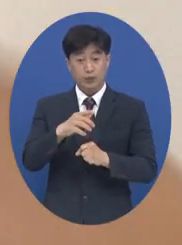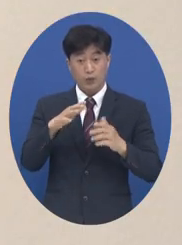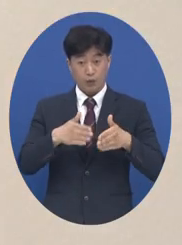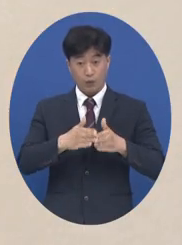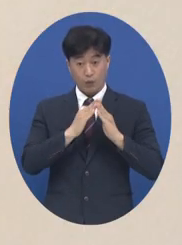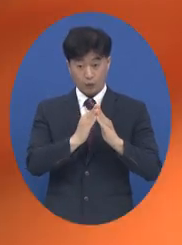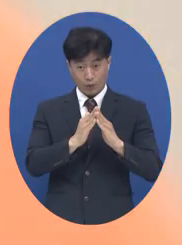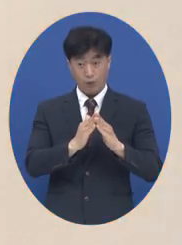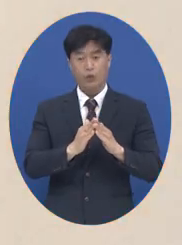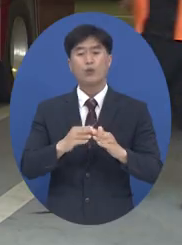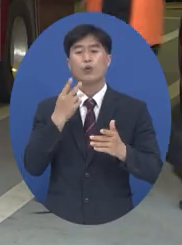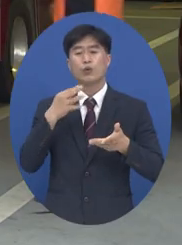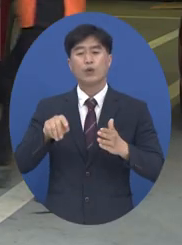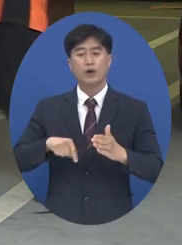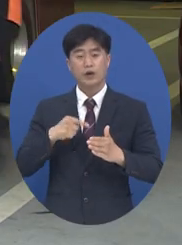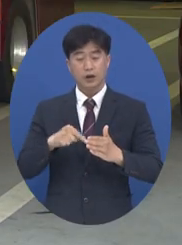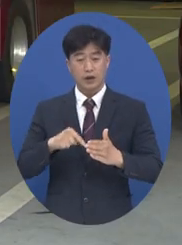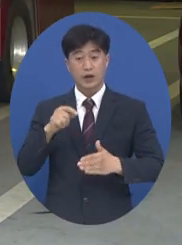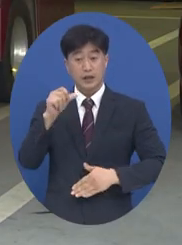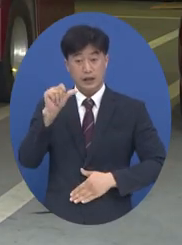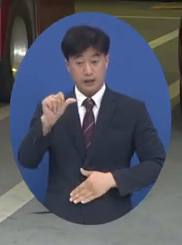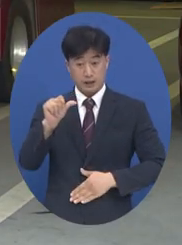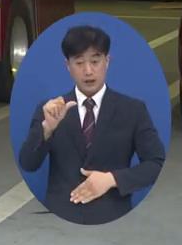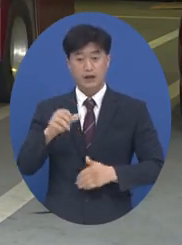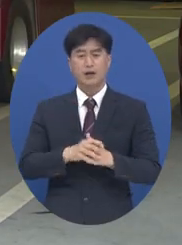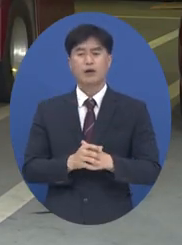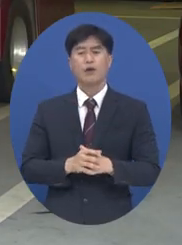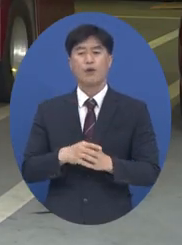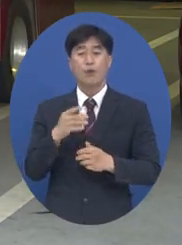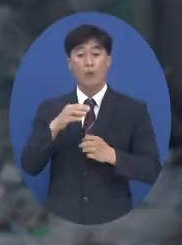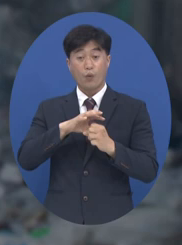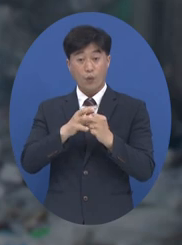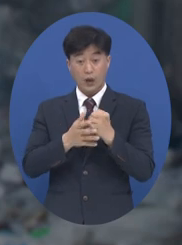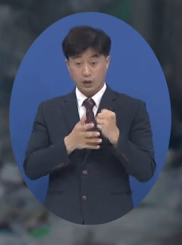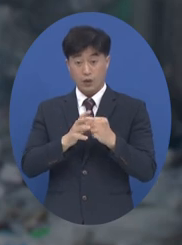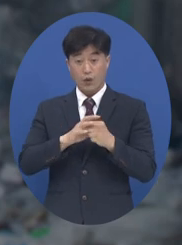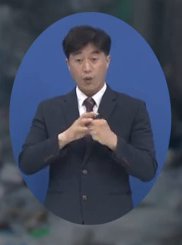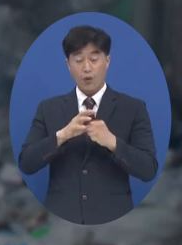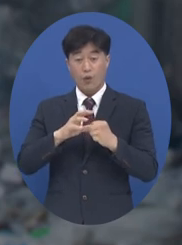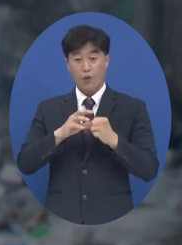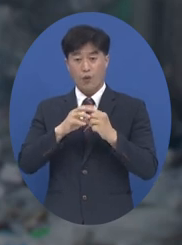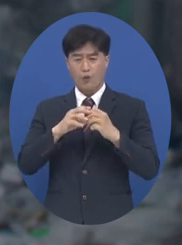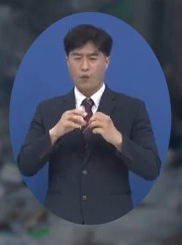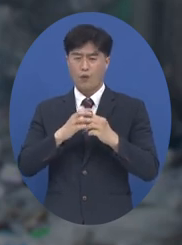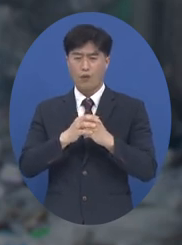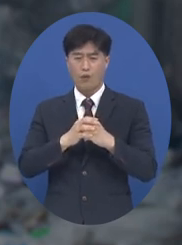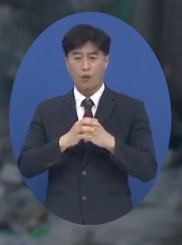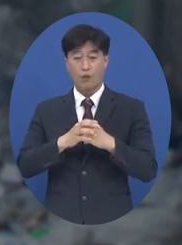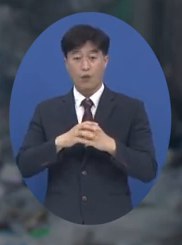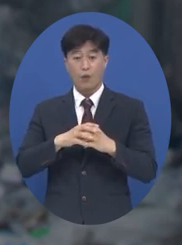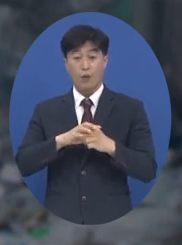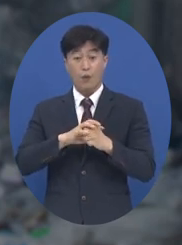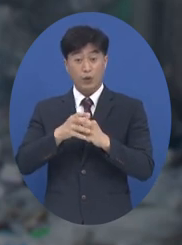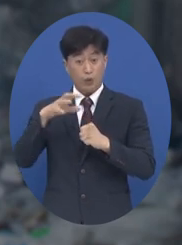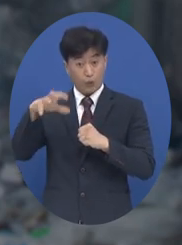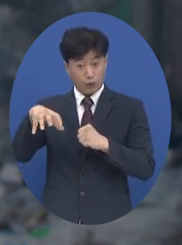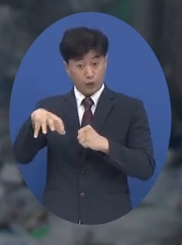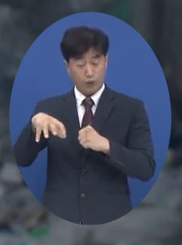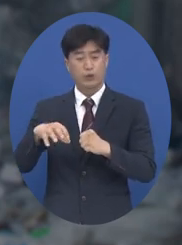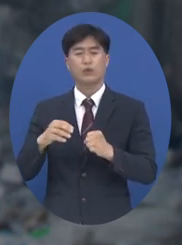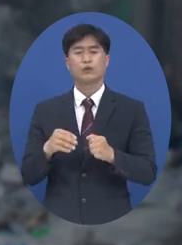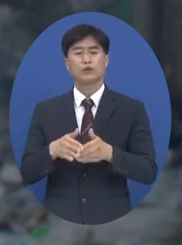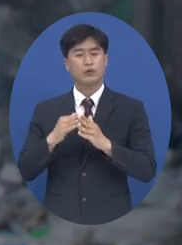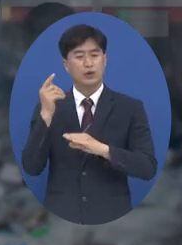35 곳이 됐고 화성 동부소방서 신설 도 추진 중입니다 이를 바탕으로 소방차 현장 도착 시간이 2017년